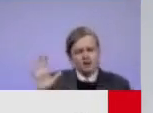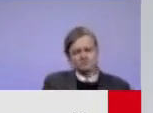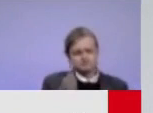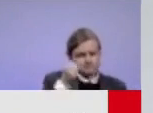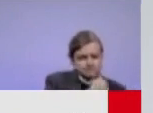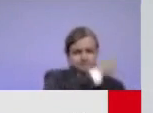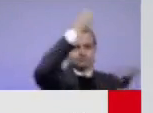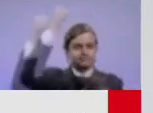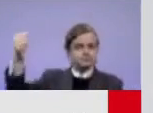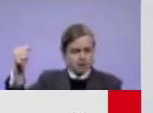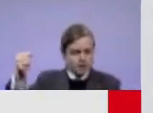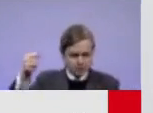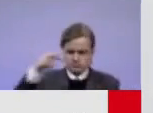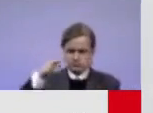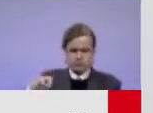noastră.